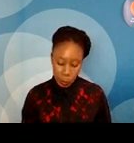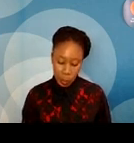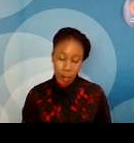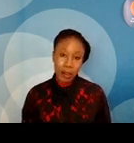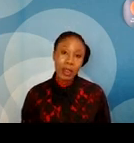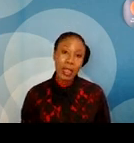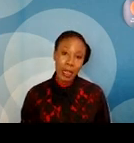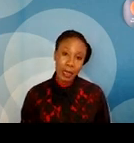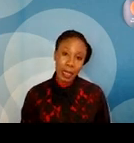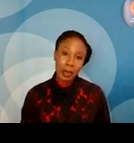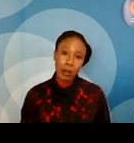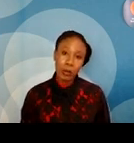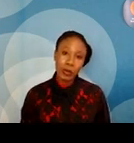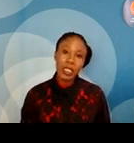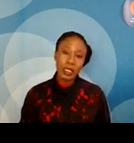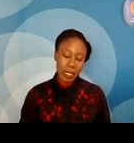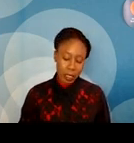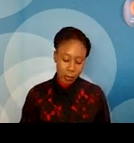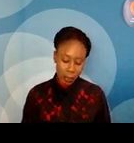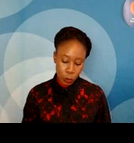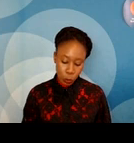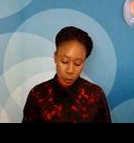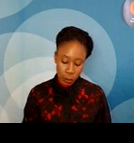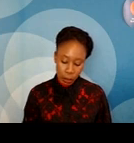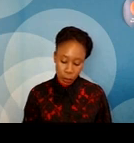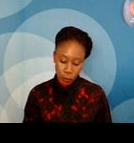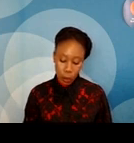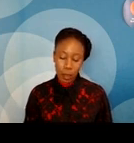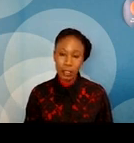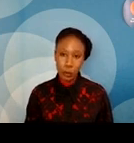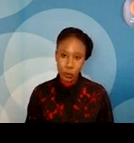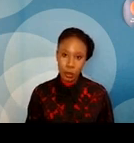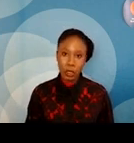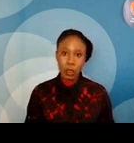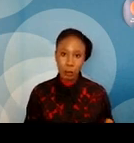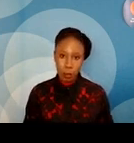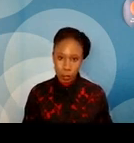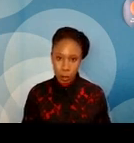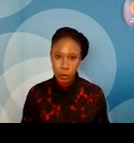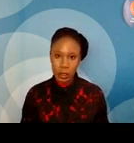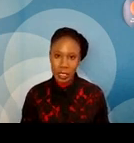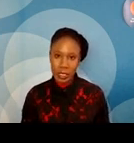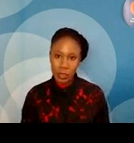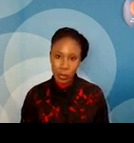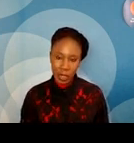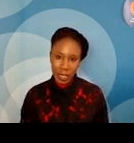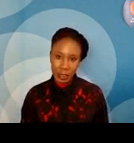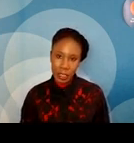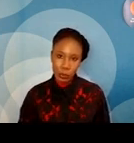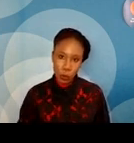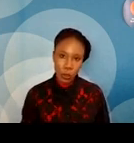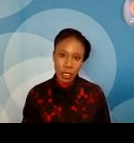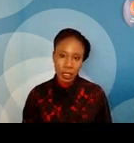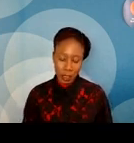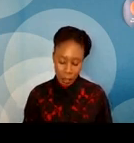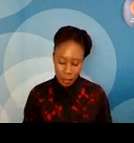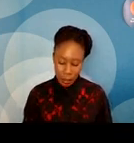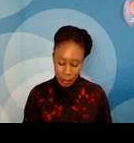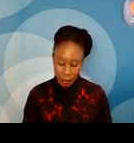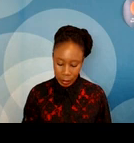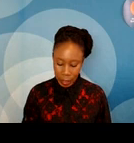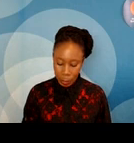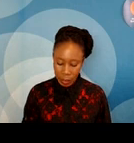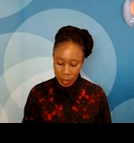åtgärder i arbetsmiljön är en av de viktigaste faktorerna för att just underlätta för äldre att